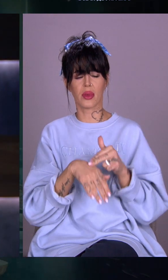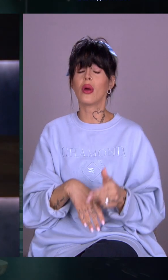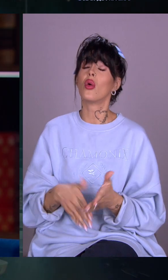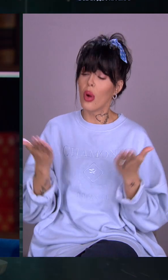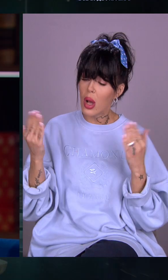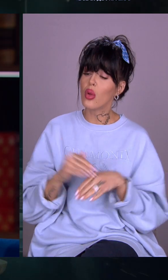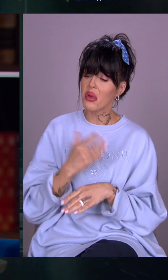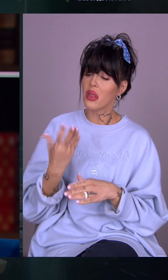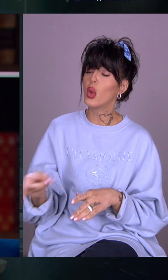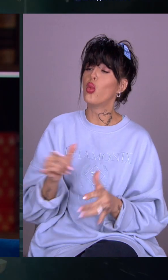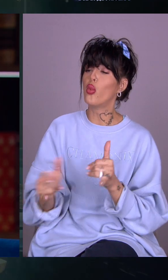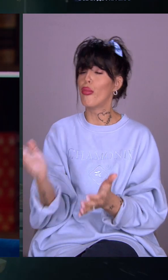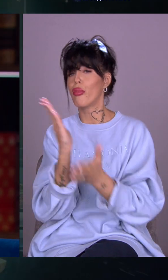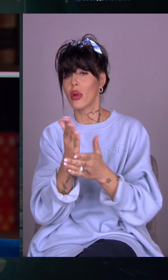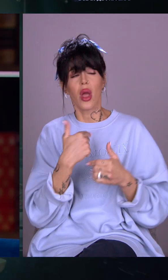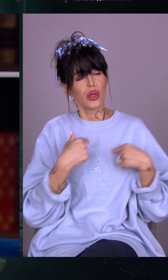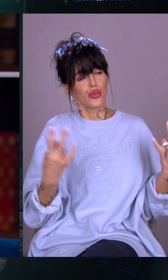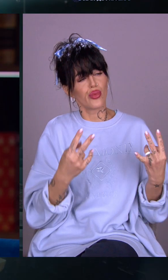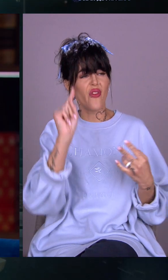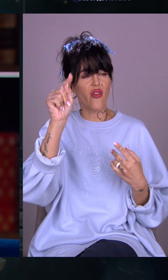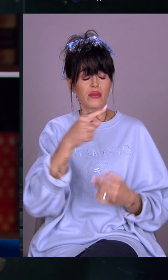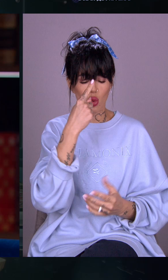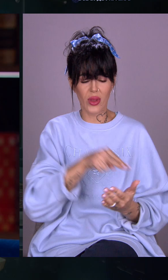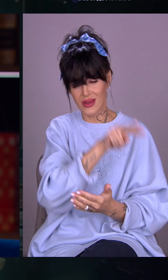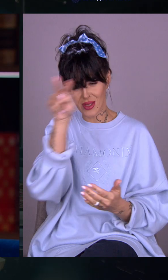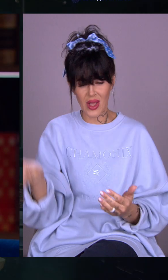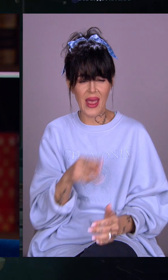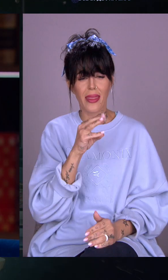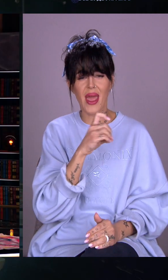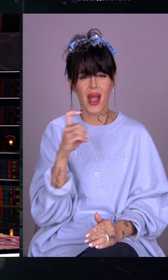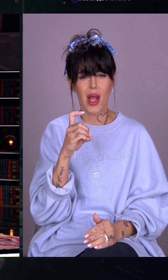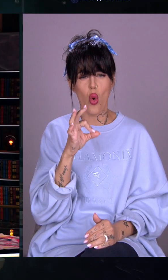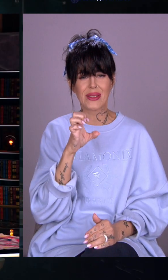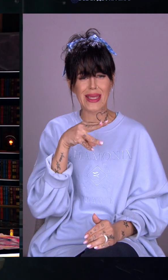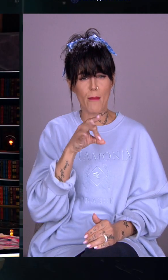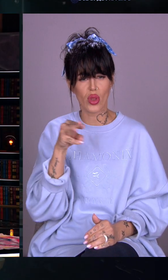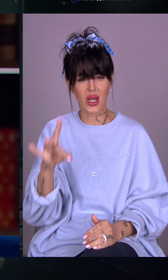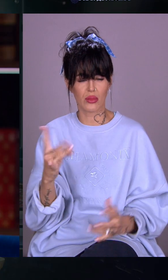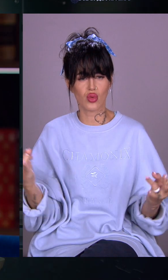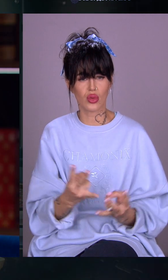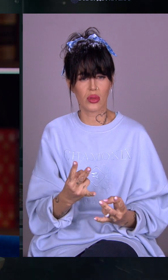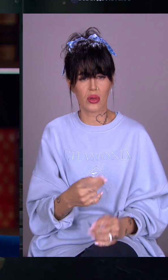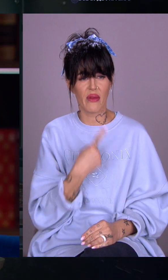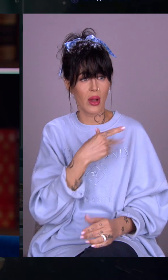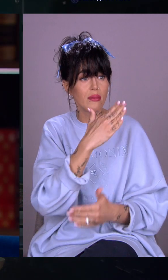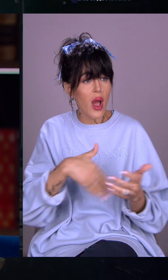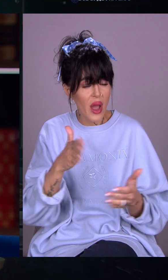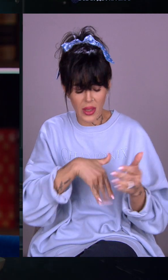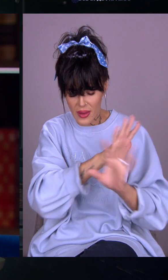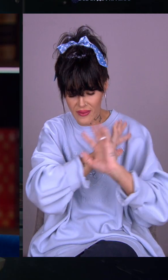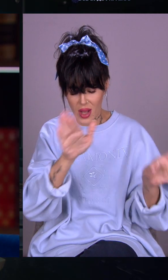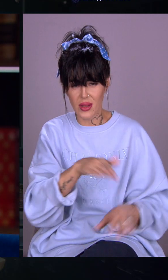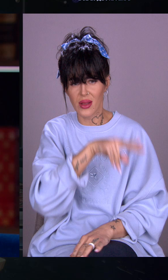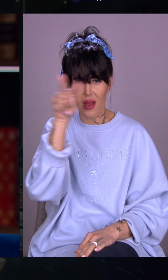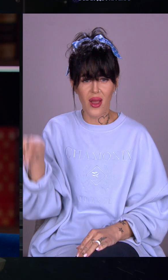їдете? Я кажу, туди-туди. Він каже, техосмотр. Я говорю, пацани, ви що гоніте? Кажу, його відмінили. Він каже, на